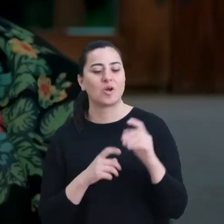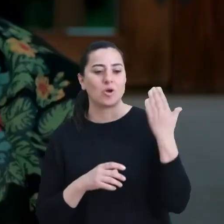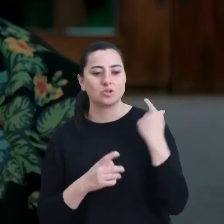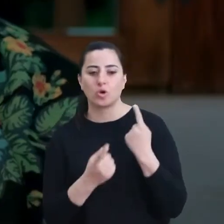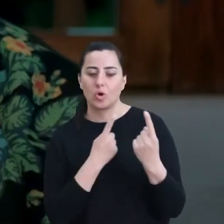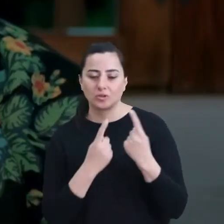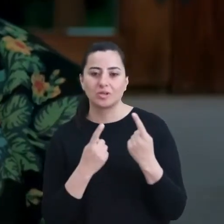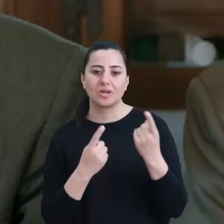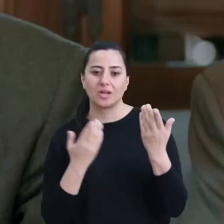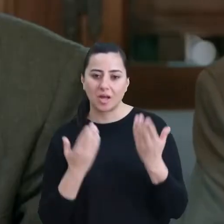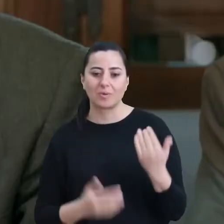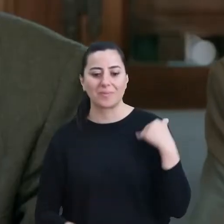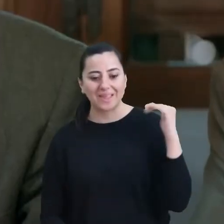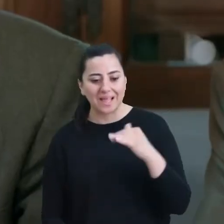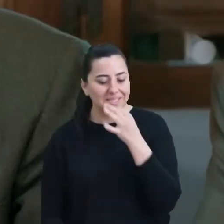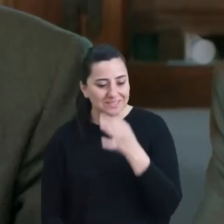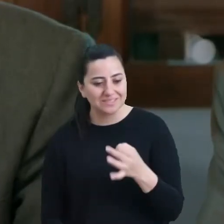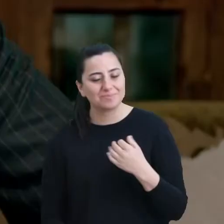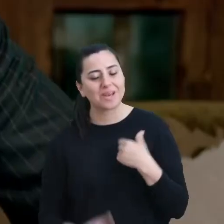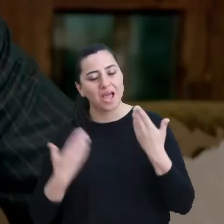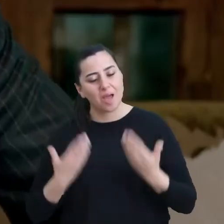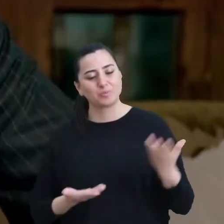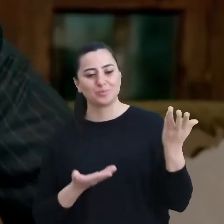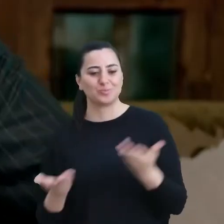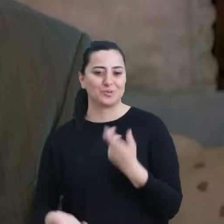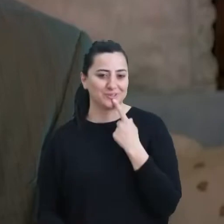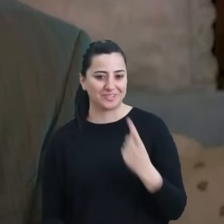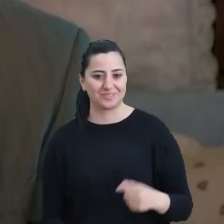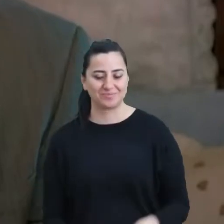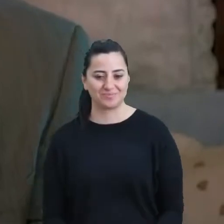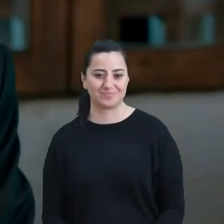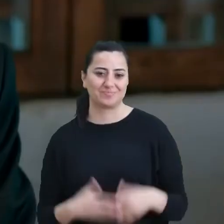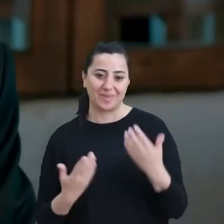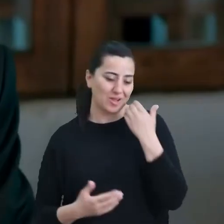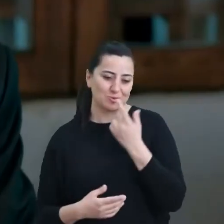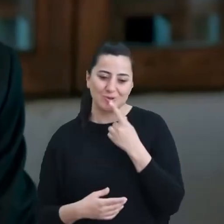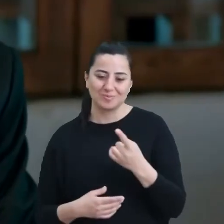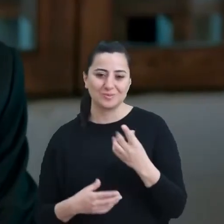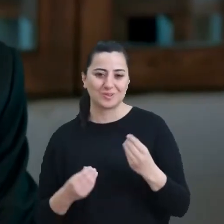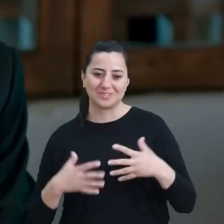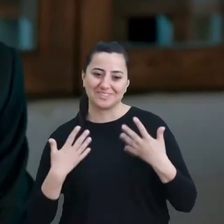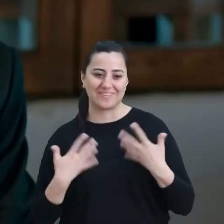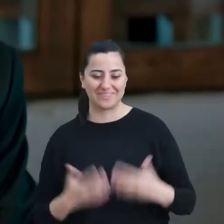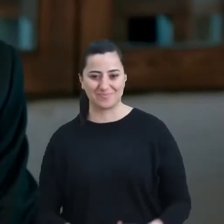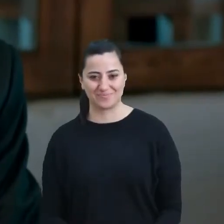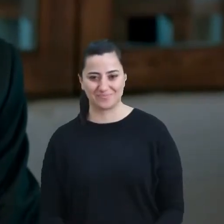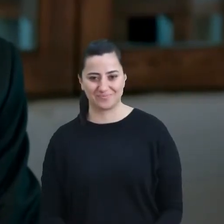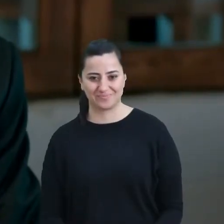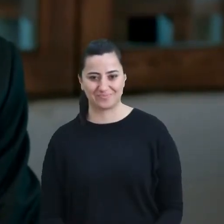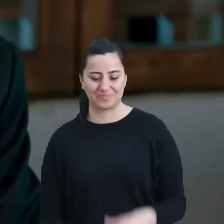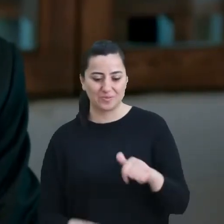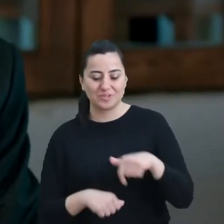önceden görüştük. O bana gelelim mi dedi. Ben de gelin dedim. Ne yalan söyleyeyim. Vallahi çok sevindim.